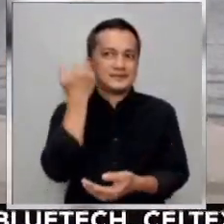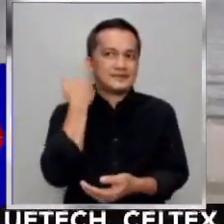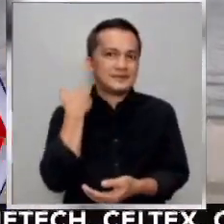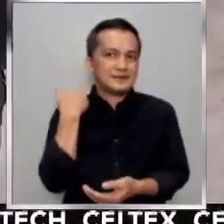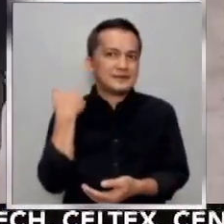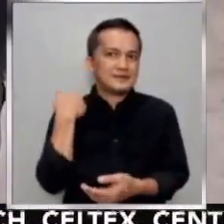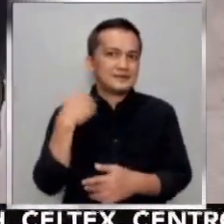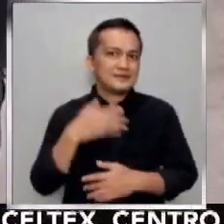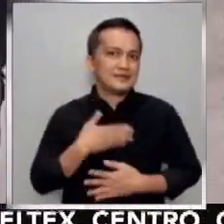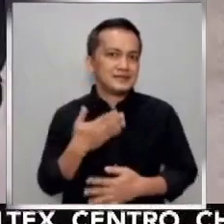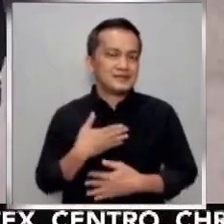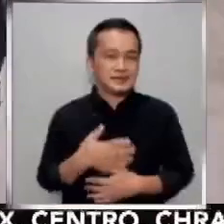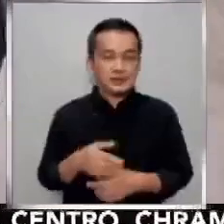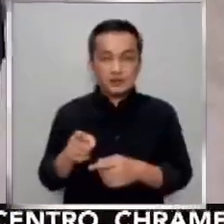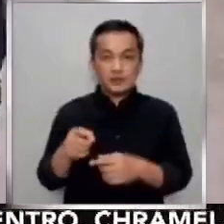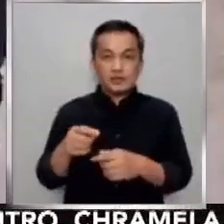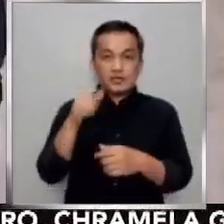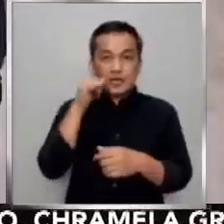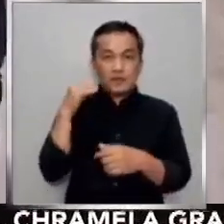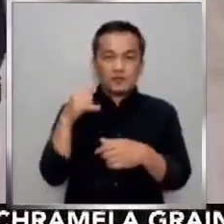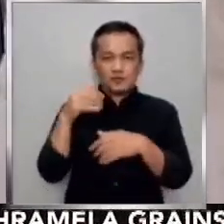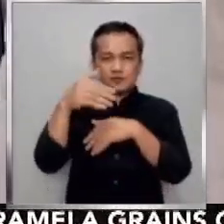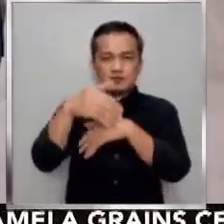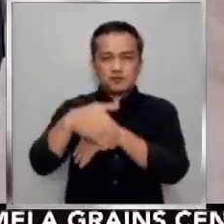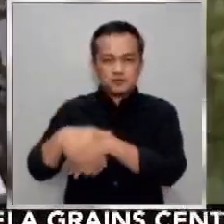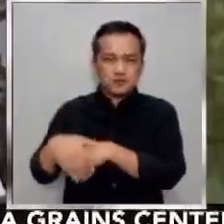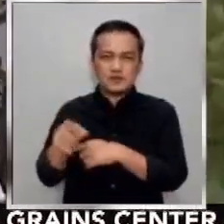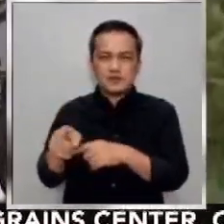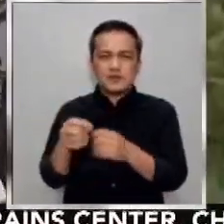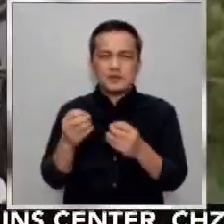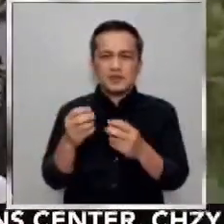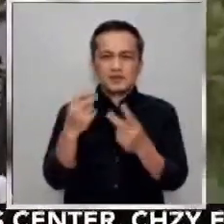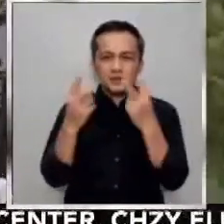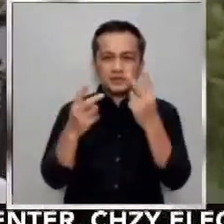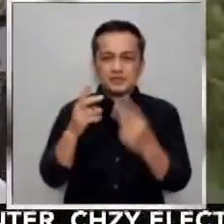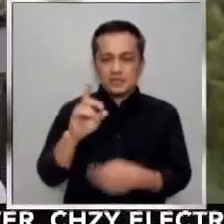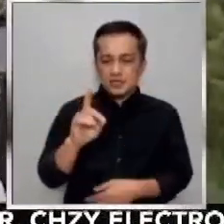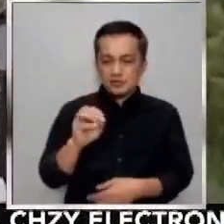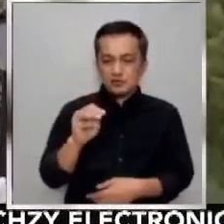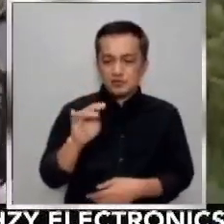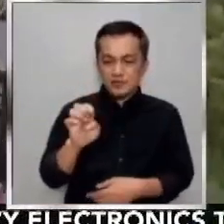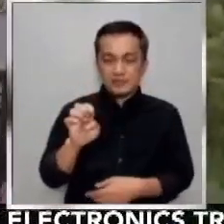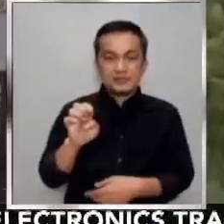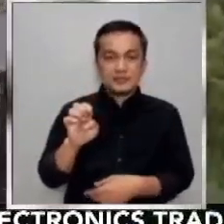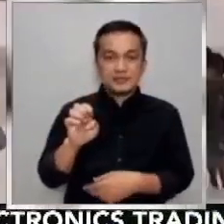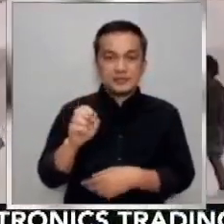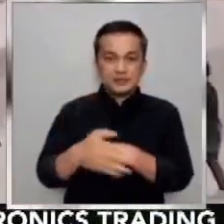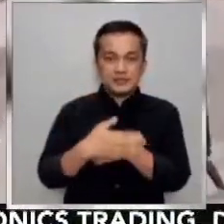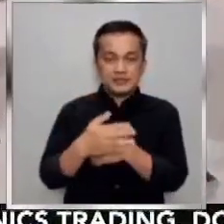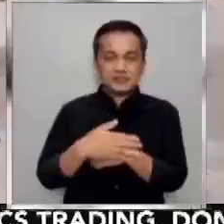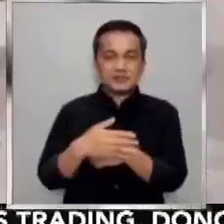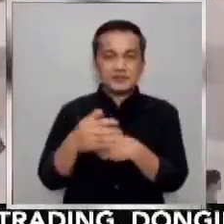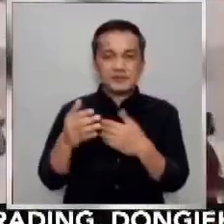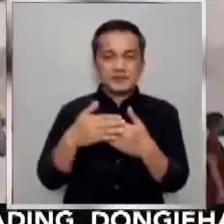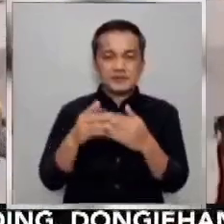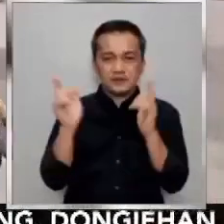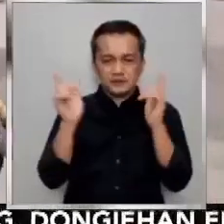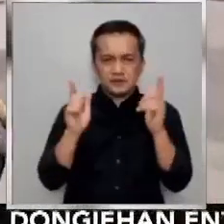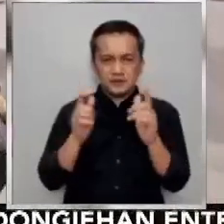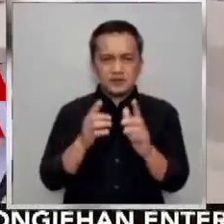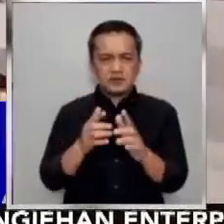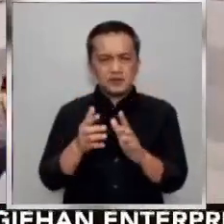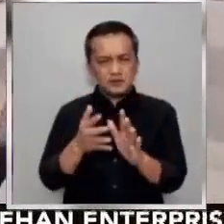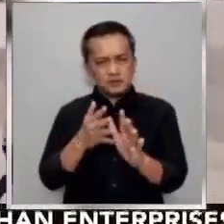makulimlim kahapon, marami rin mga bumisita sa Dolomite Beach na malapit sa Luneta. Panakanakamahaba ang pila sa entrance, pero maluwag pagpasok sa